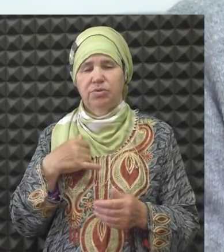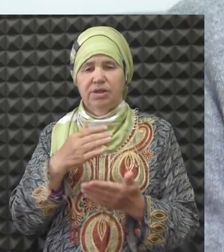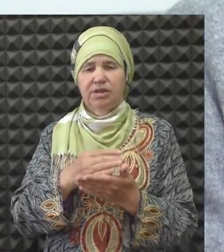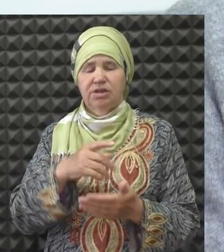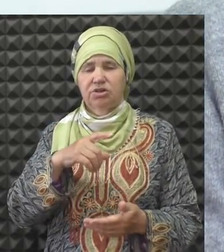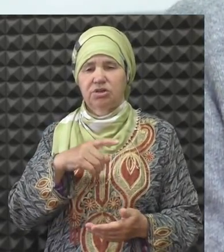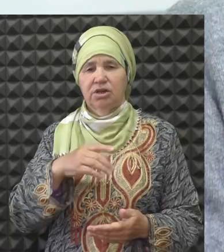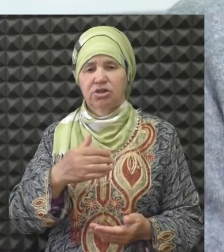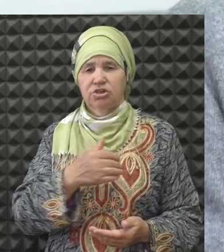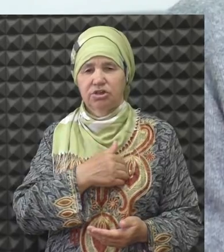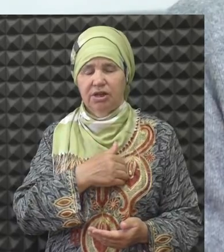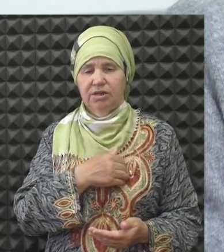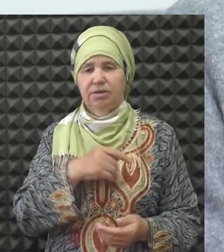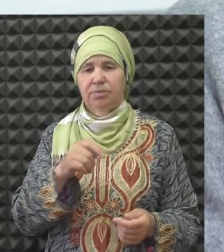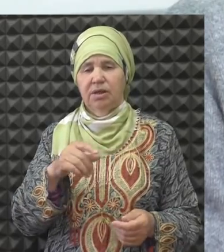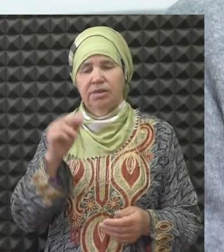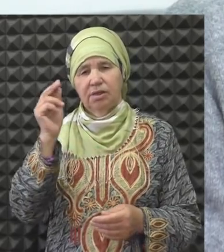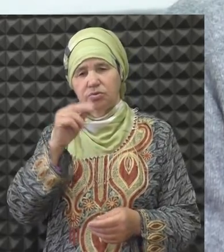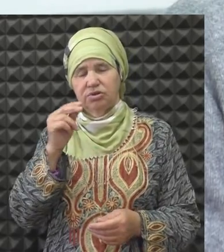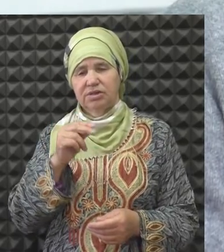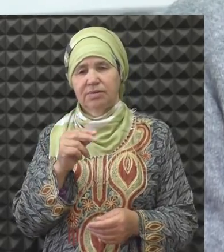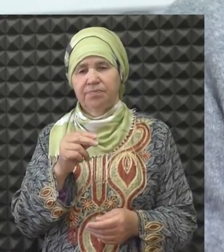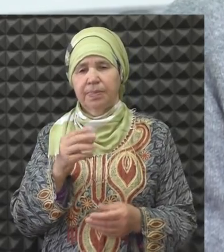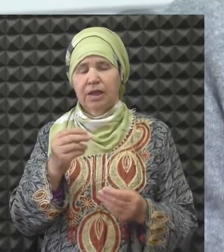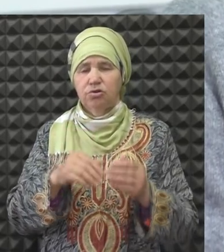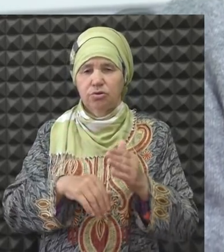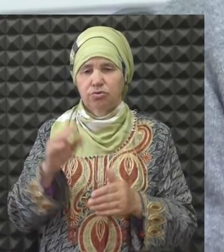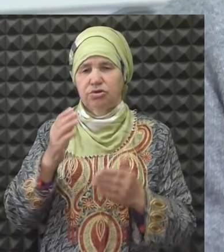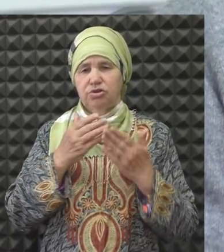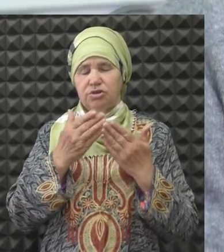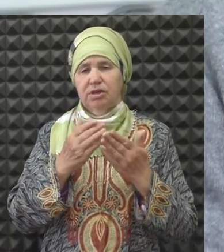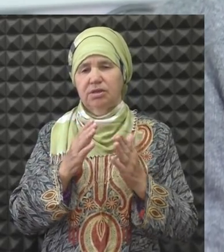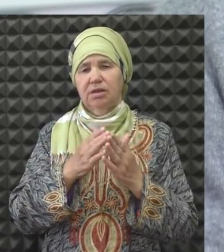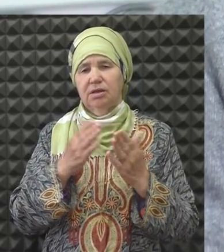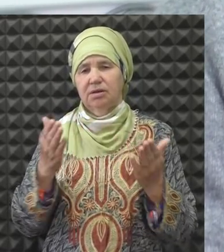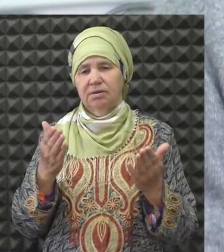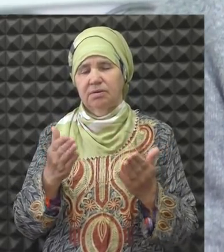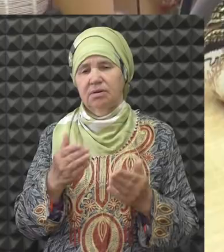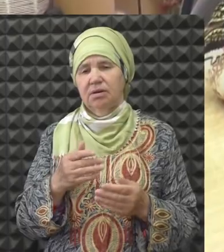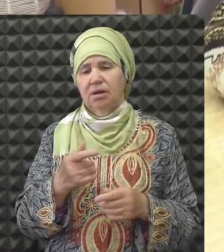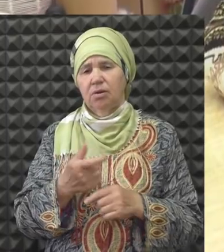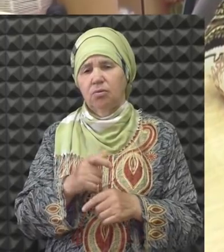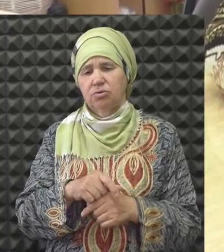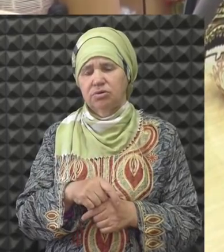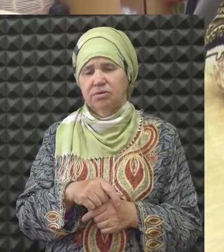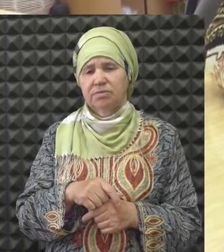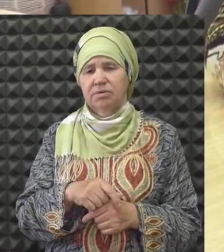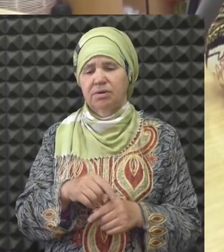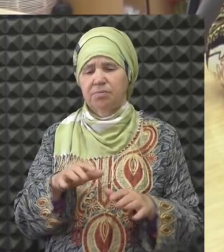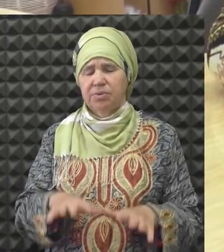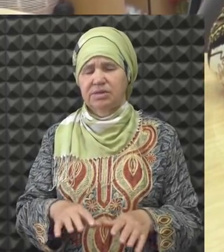меня есть такое желание приехать и научиться еще лучше читать. Это очень